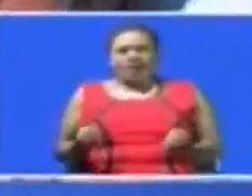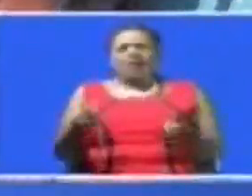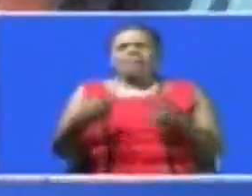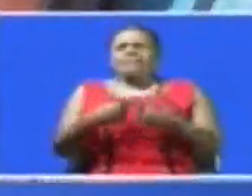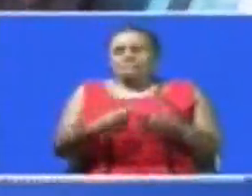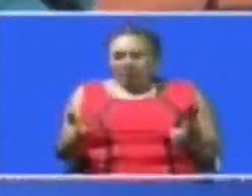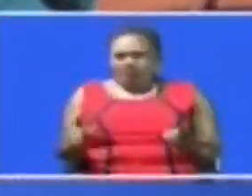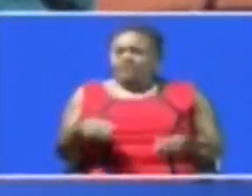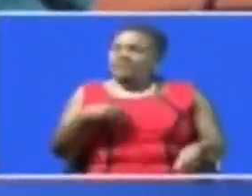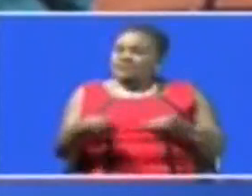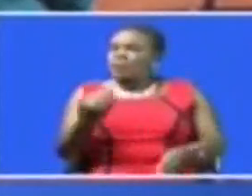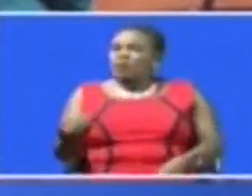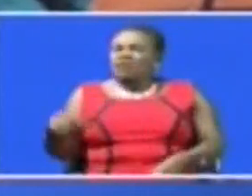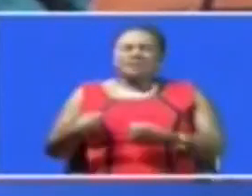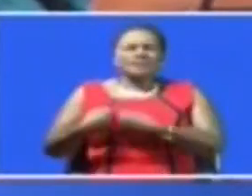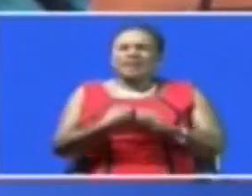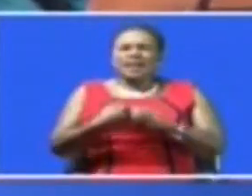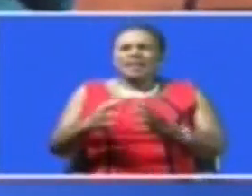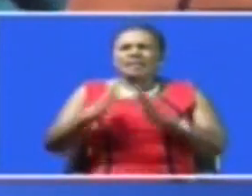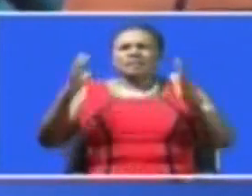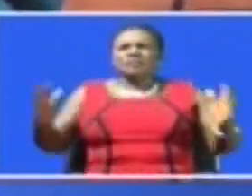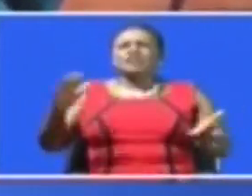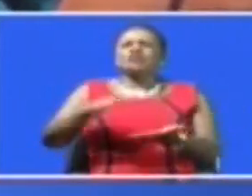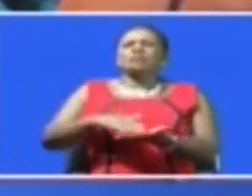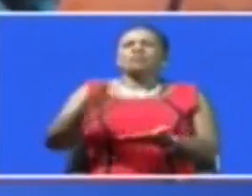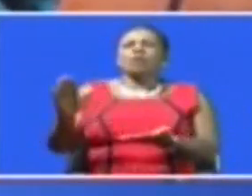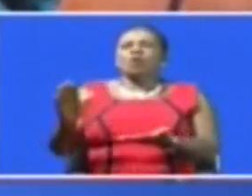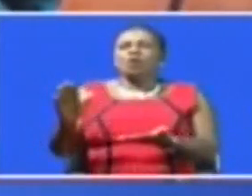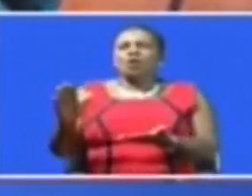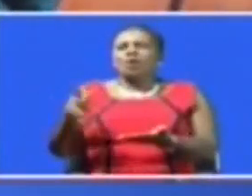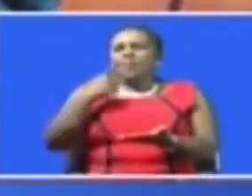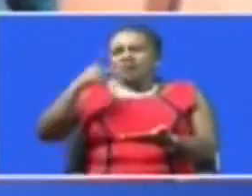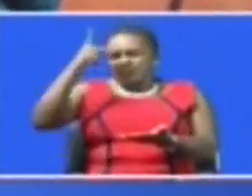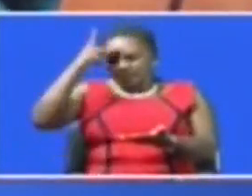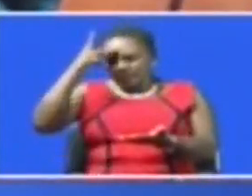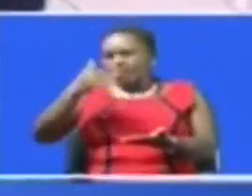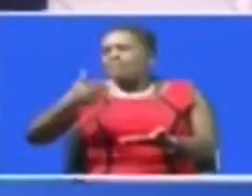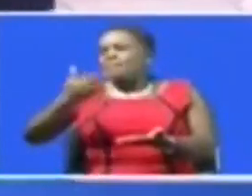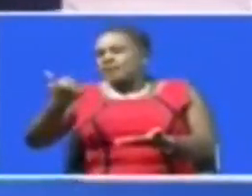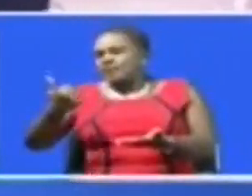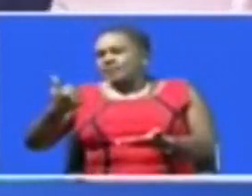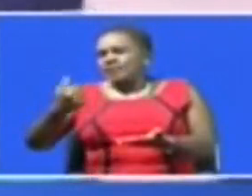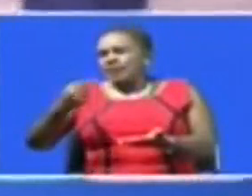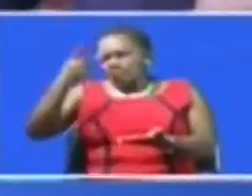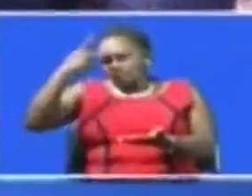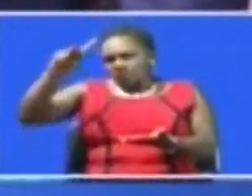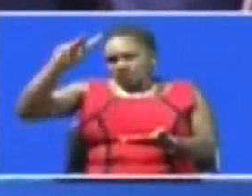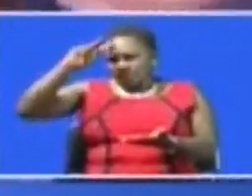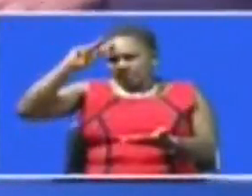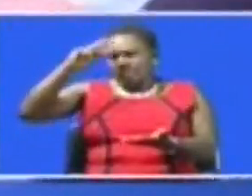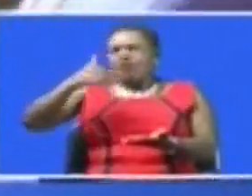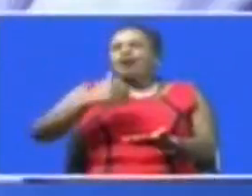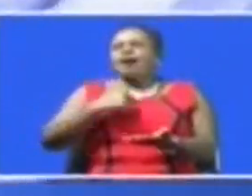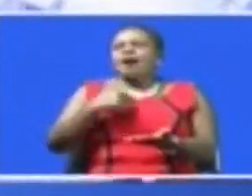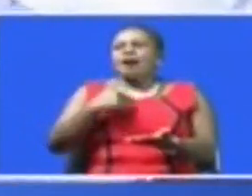ila kuwalea watoto walemavu ni changamoto kubwa zaidi kwa wazazi, akisema itakuwa bora iwapo sera madhubuti kuhusu